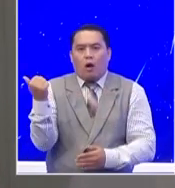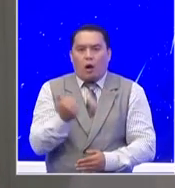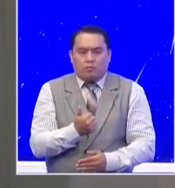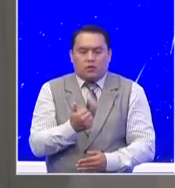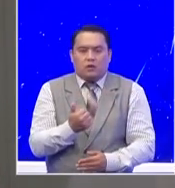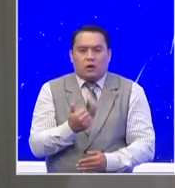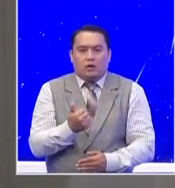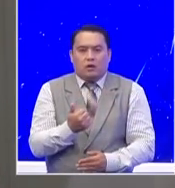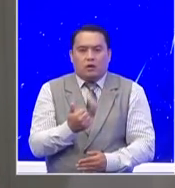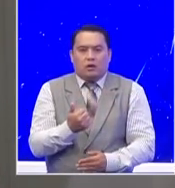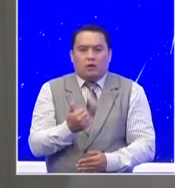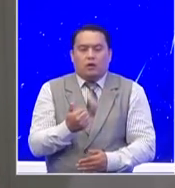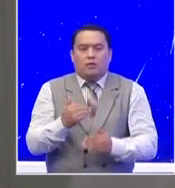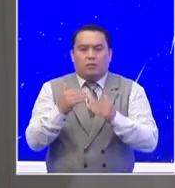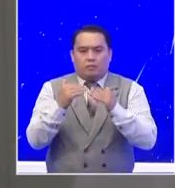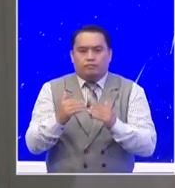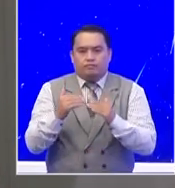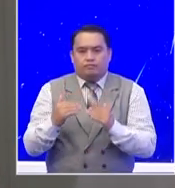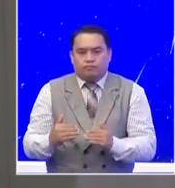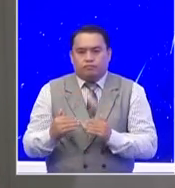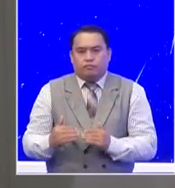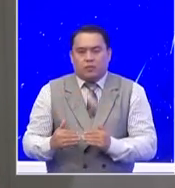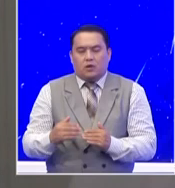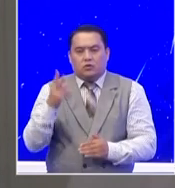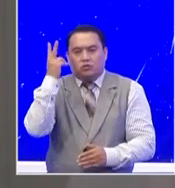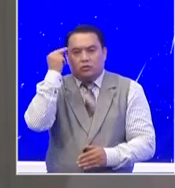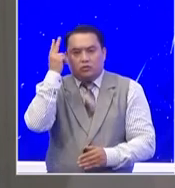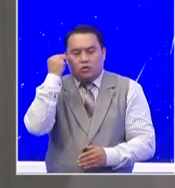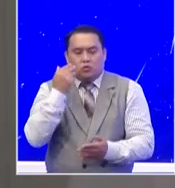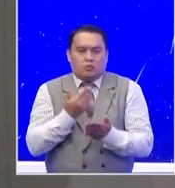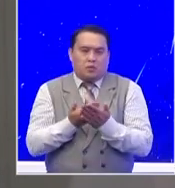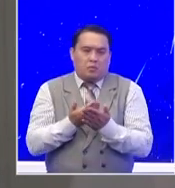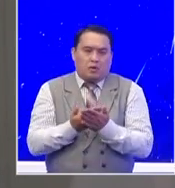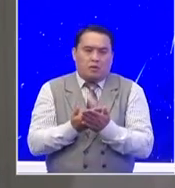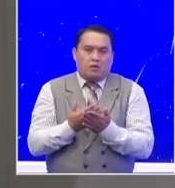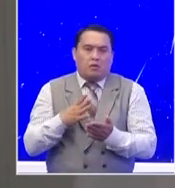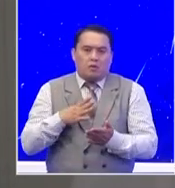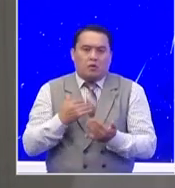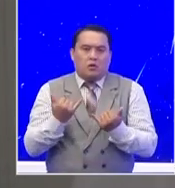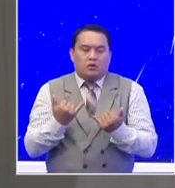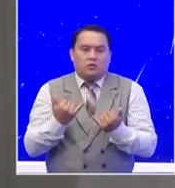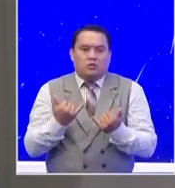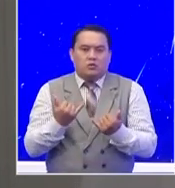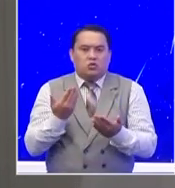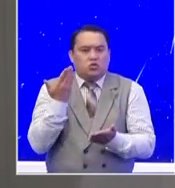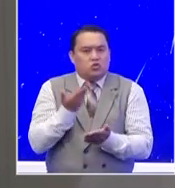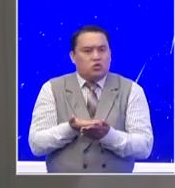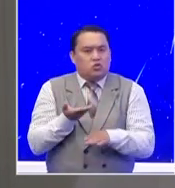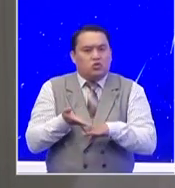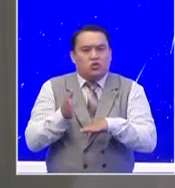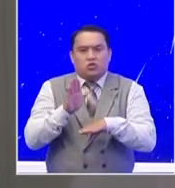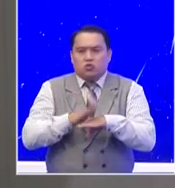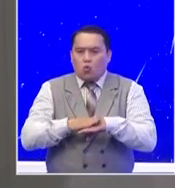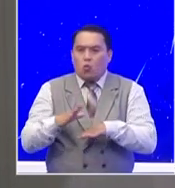кішкене түсіп жатқан науқастардың саны азайды. Сонымен жағдай өте ауыр, науқастар көптеп